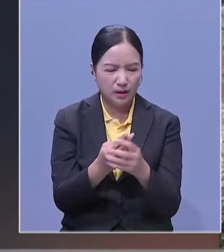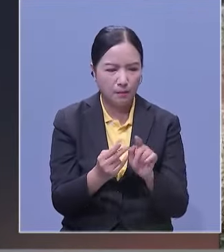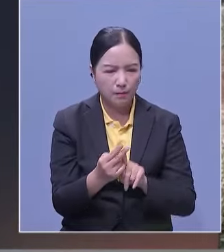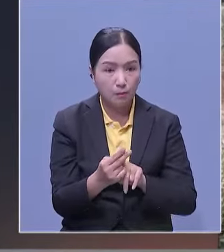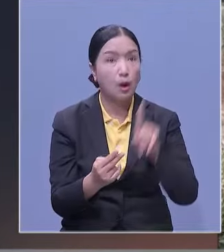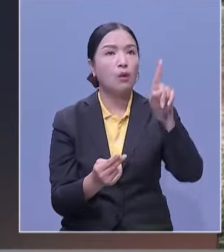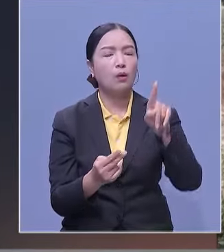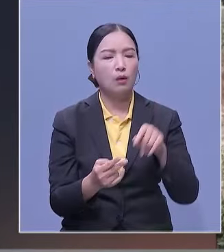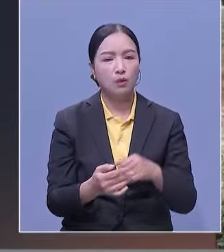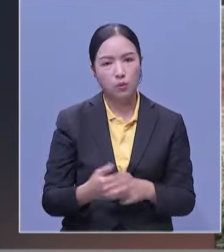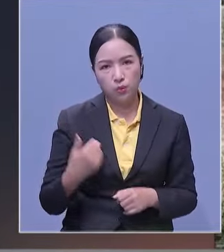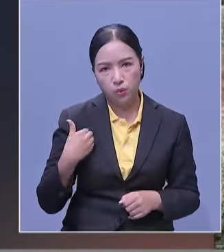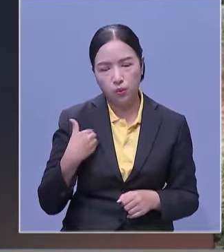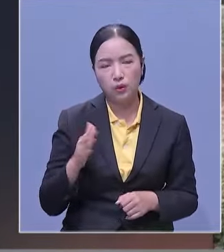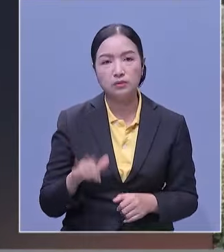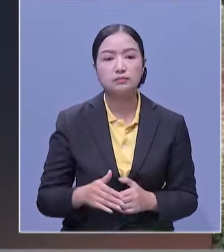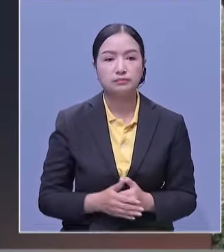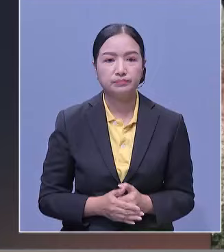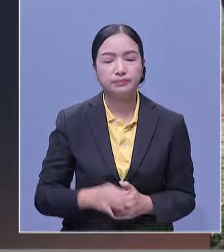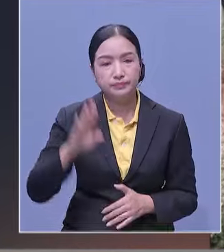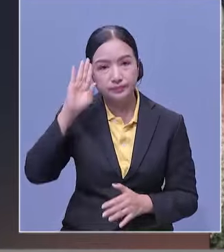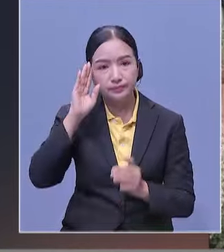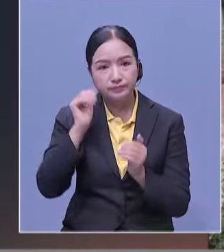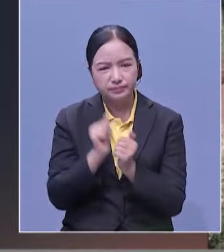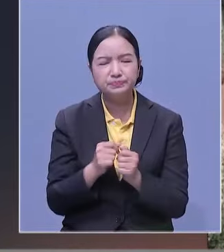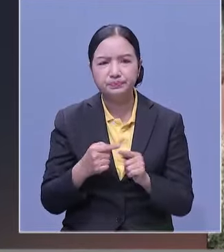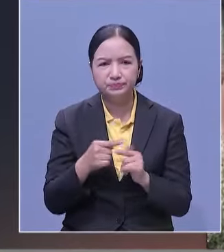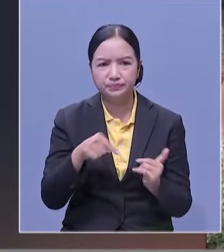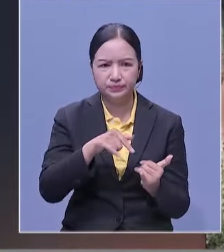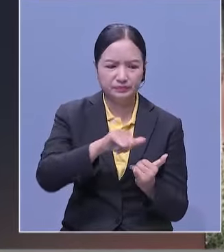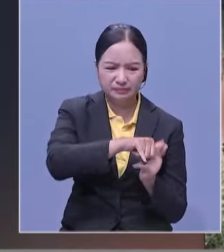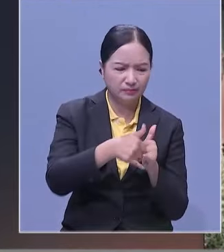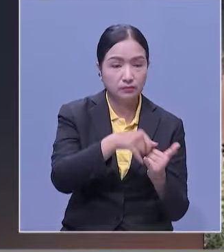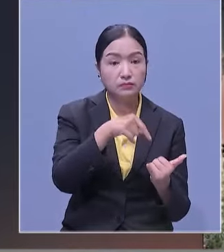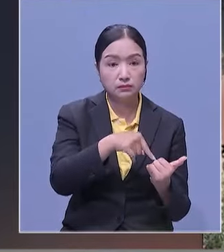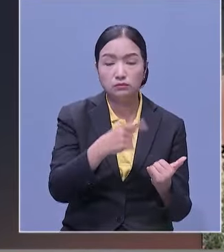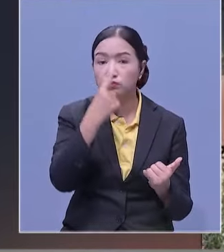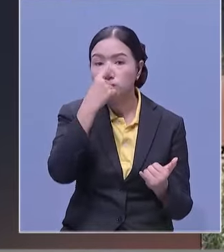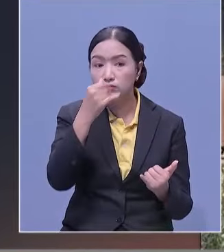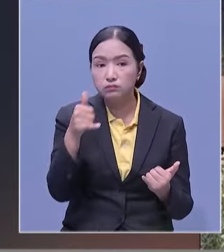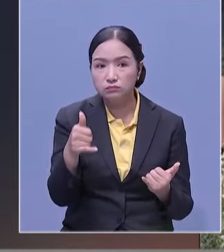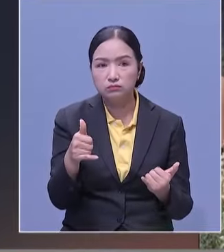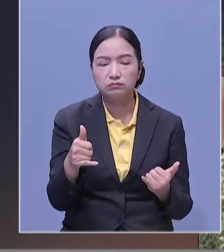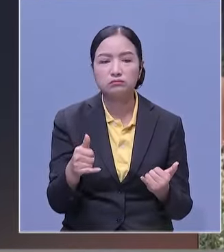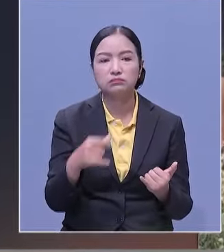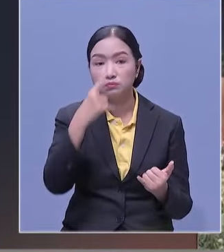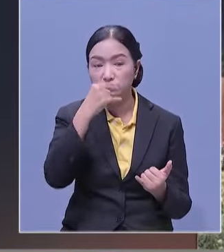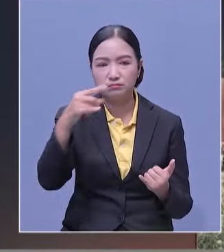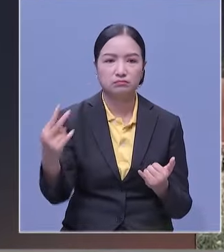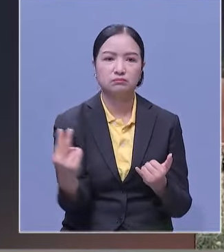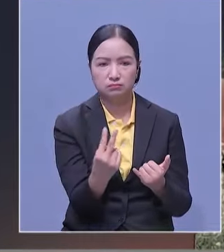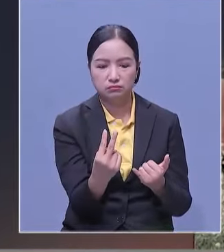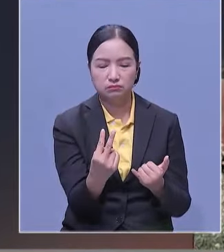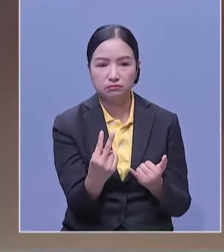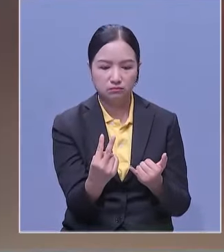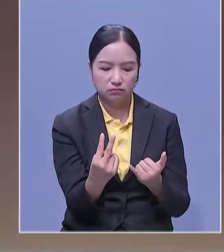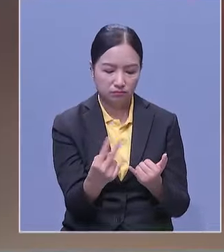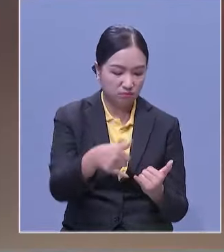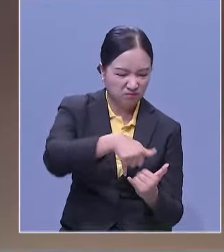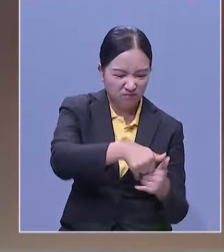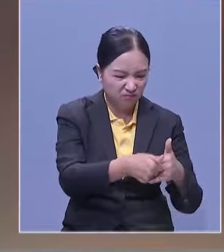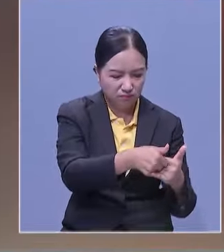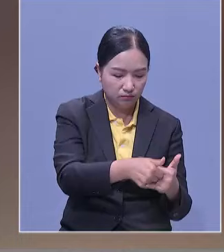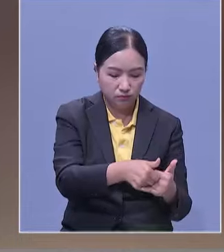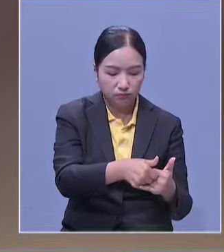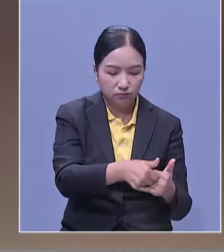คือคือคุณตำรวจก็ได้รับบาดเจ็บจากการถูกทำร้ายร่างกายขณะเดียวกันชาวต่างชาติเขมา 2คนอีกคนนึงก็ไม่ได้ห้ามปรามเพื่อนเหมือนยืน